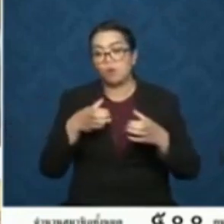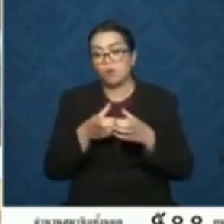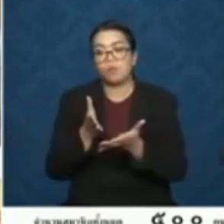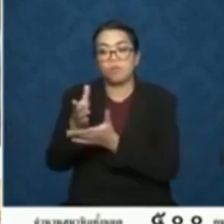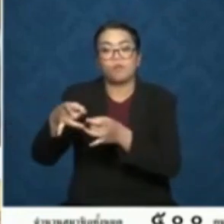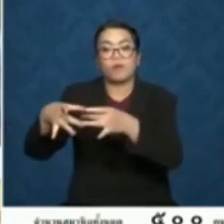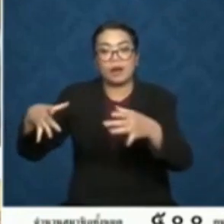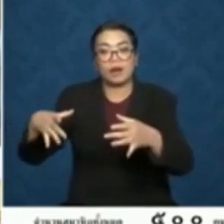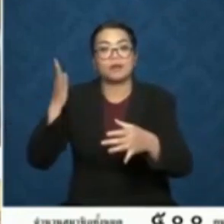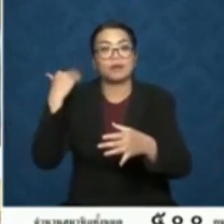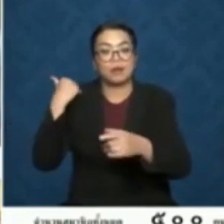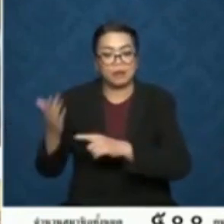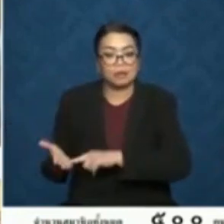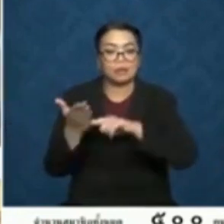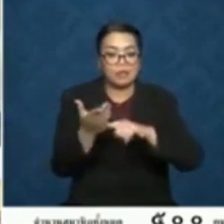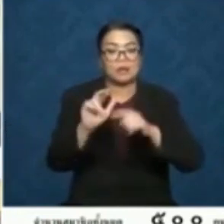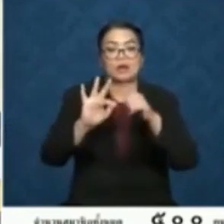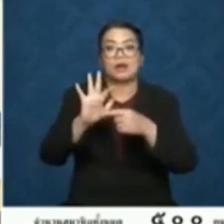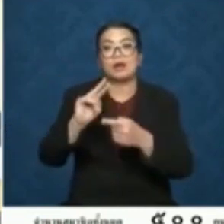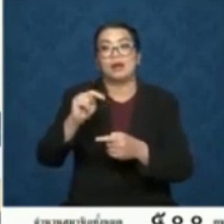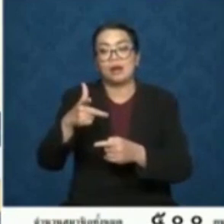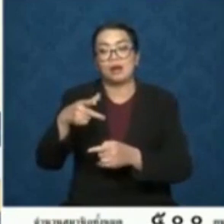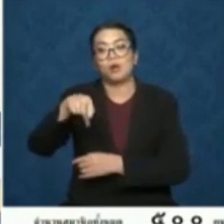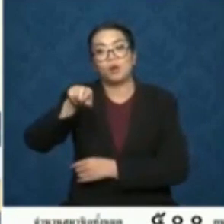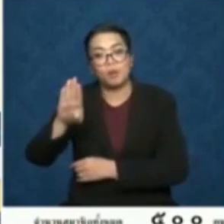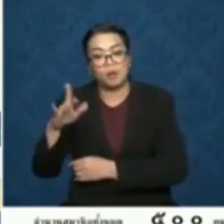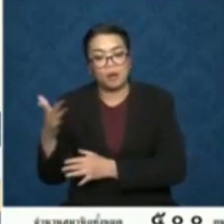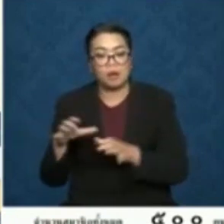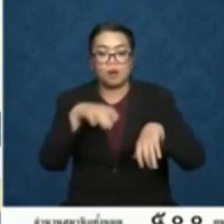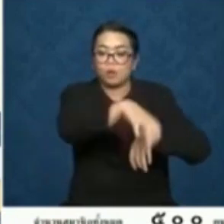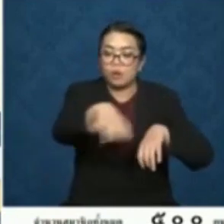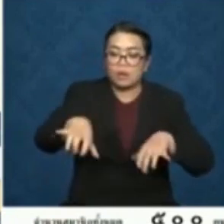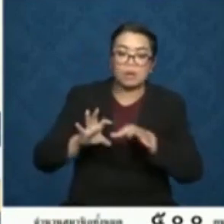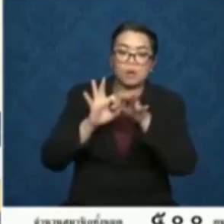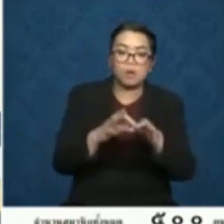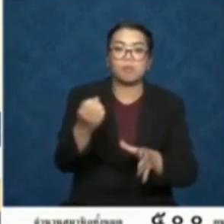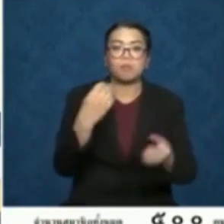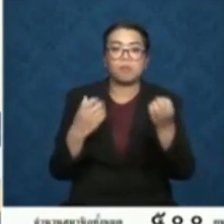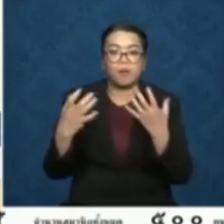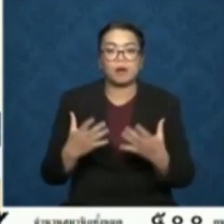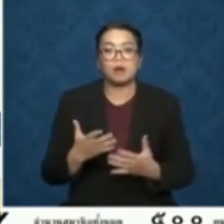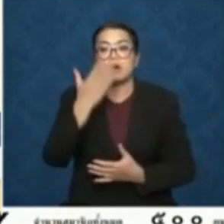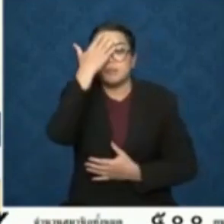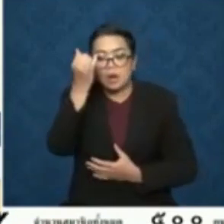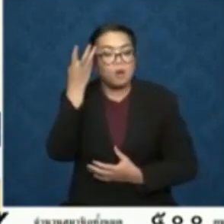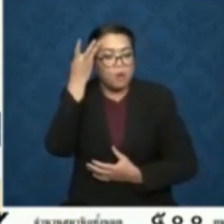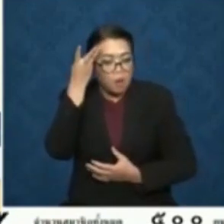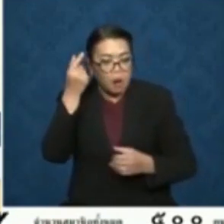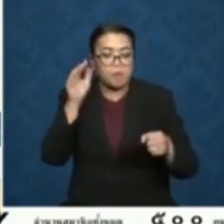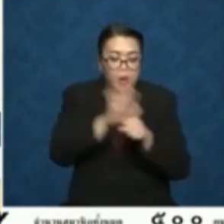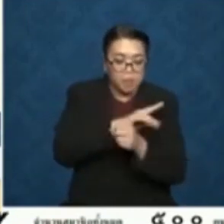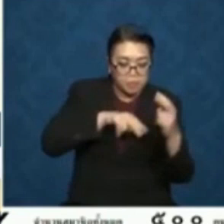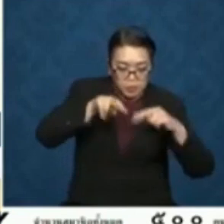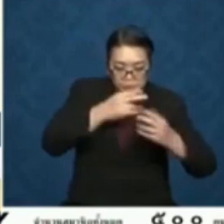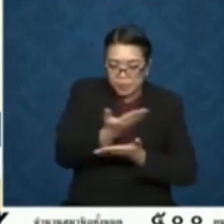ะครับแล้วก็พรบชาติพันธุ์เนี่ยที่สมาชิกของพรรคฝ่ายค้านเนี่ยนะครับได้เคยเสนอมาเนี่ย หน่วยงานที่เกี่ยว